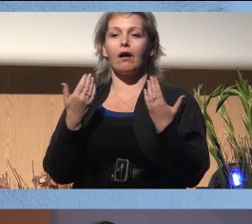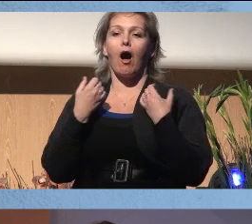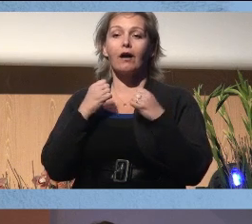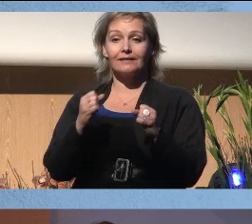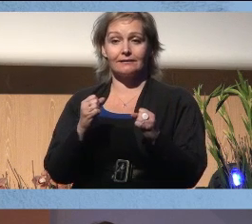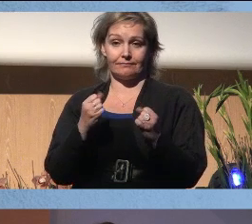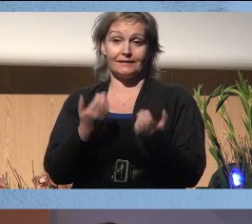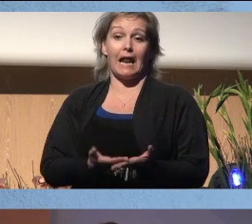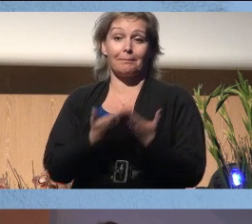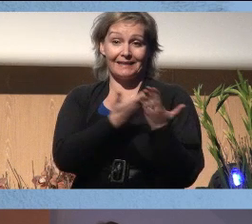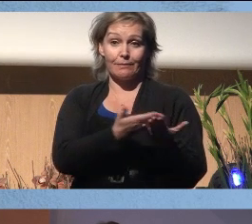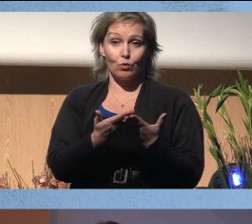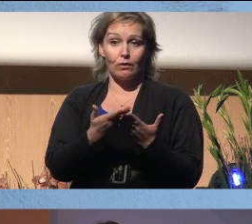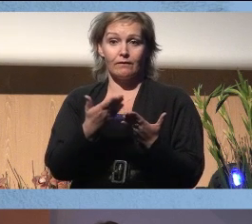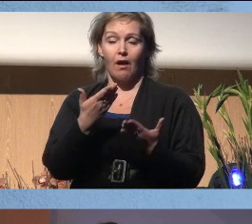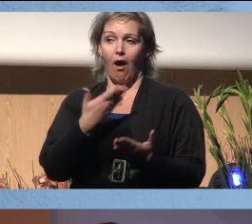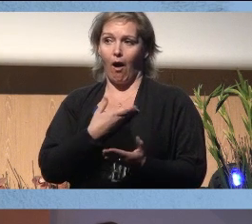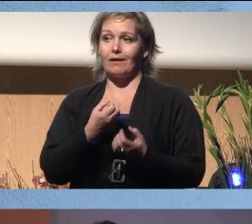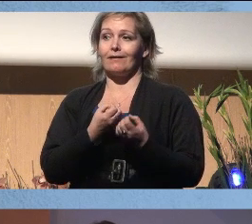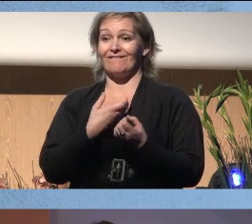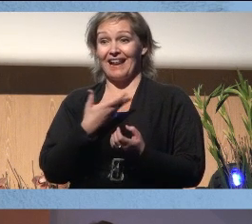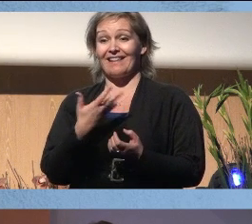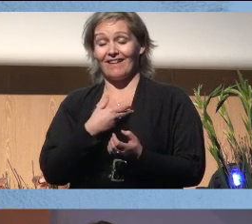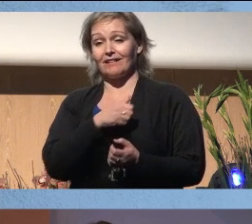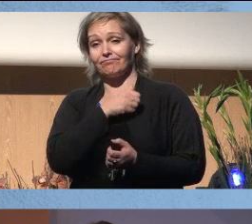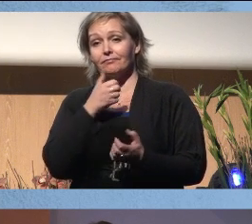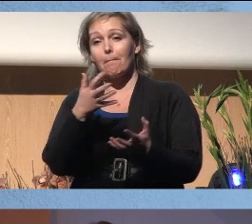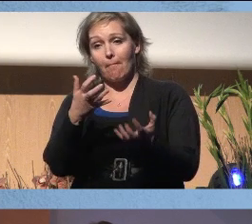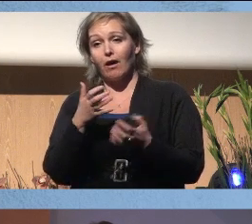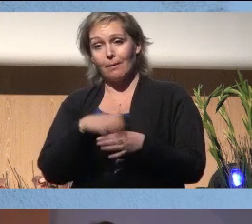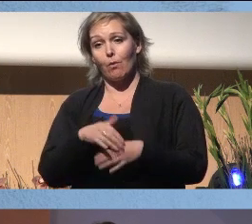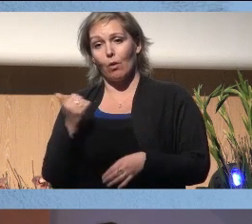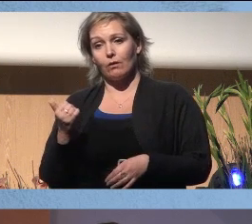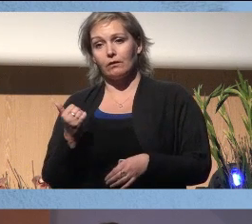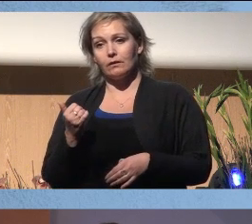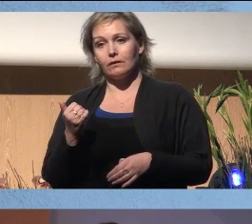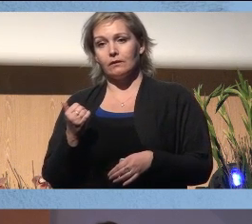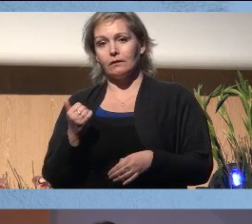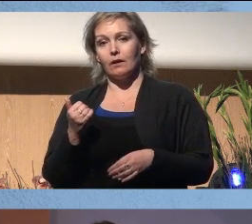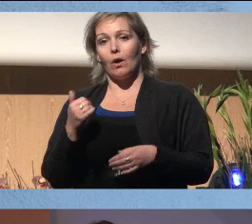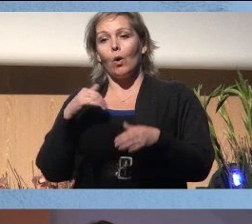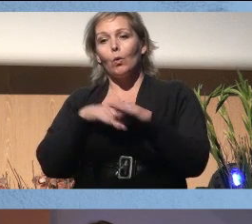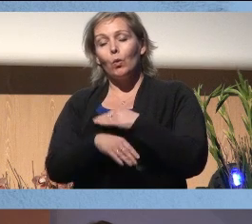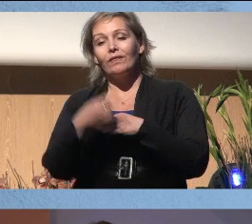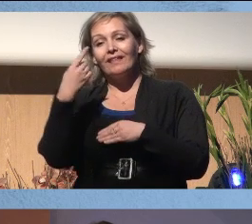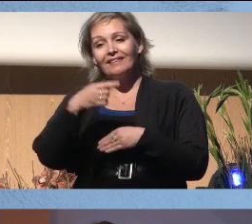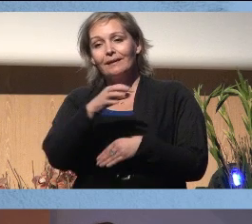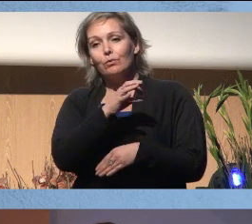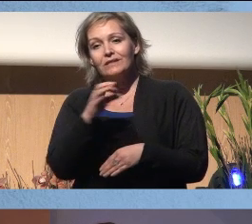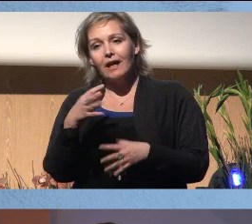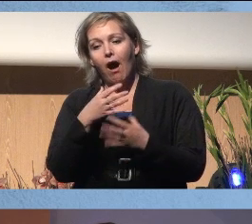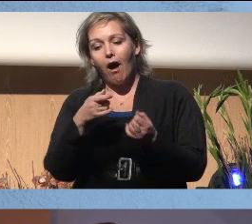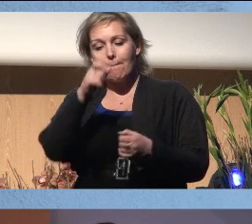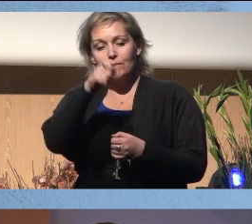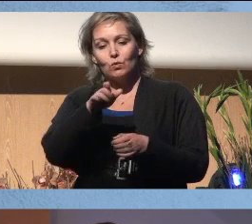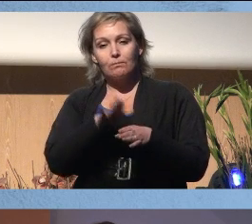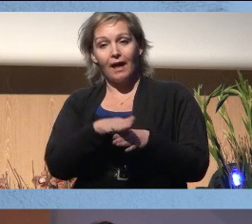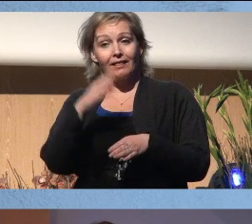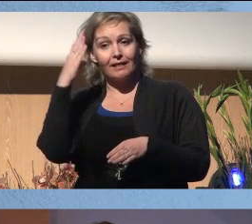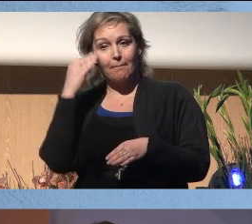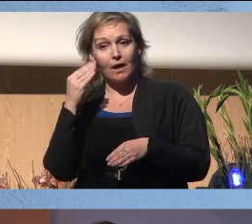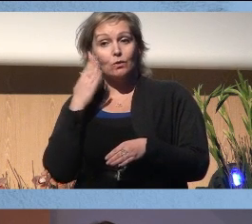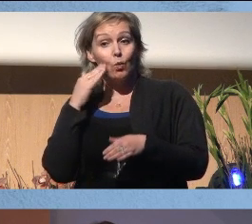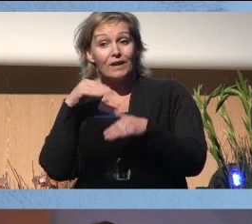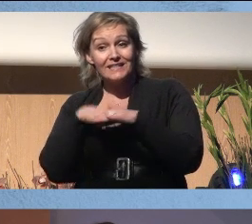dagaktivitetstilbudene, som vi har så sørgelig mangel på. Under 10% av personer med demens som